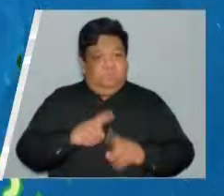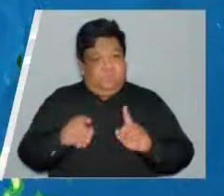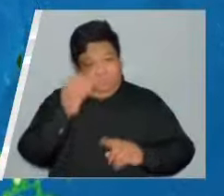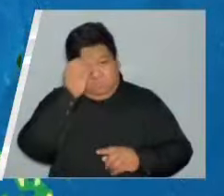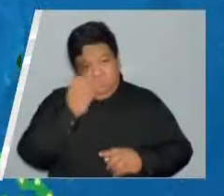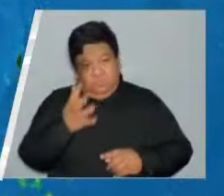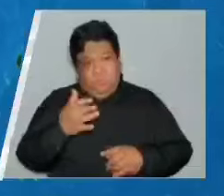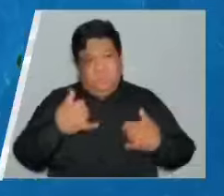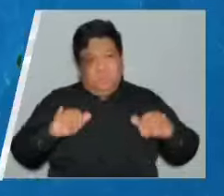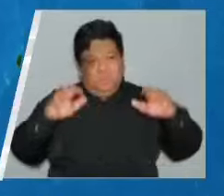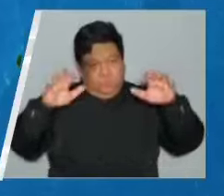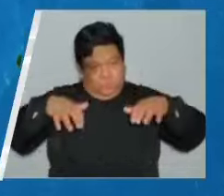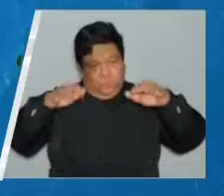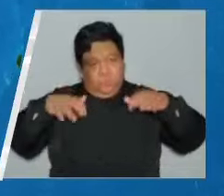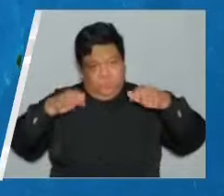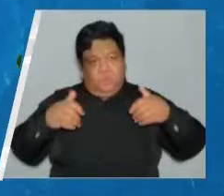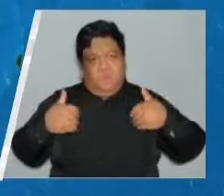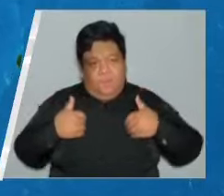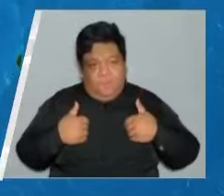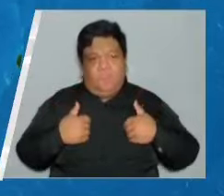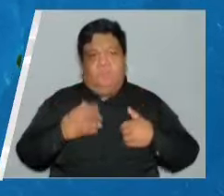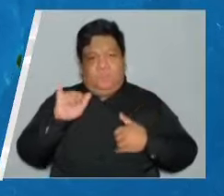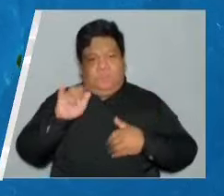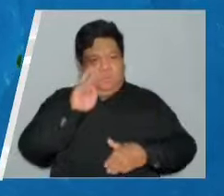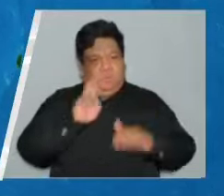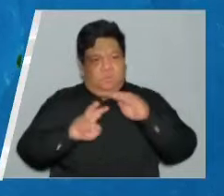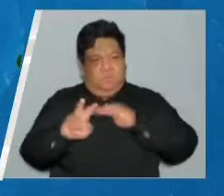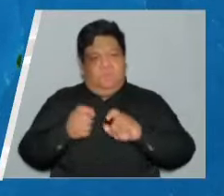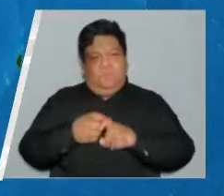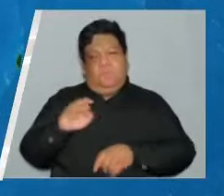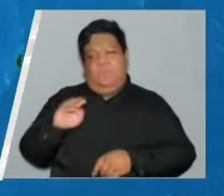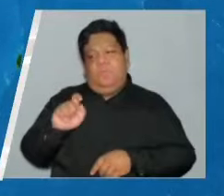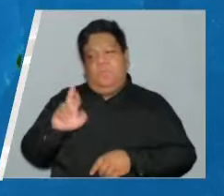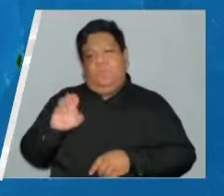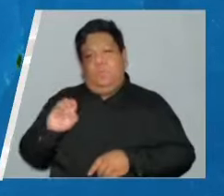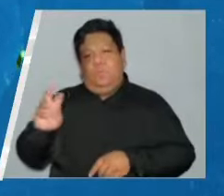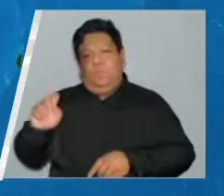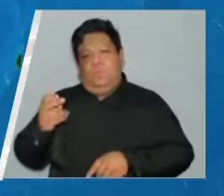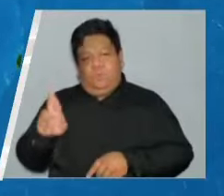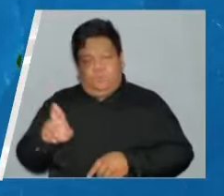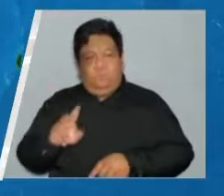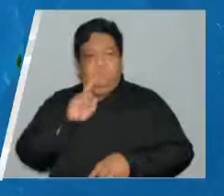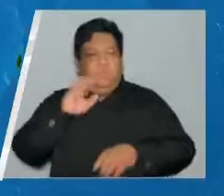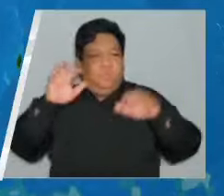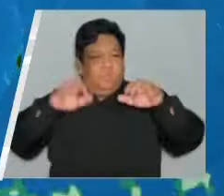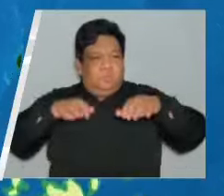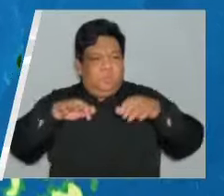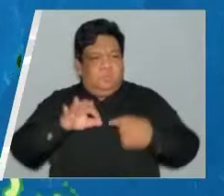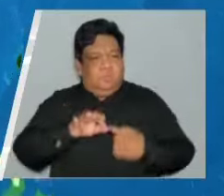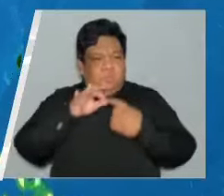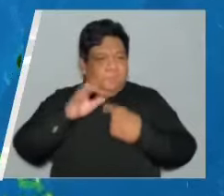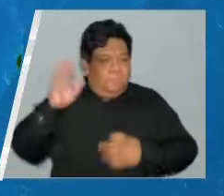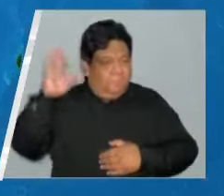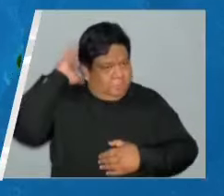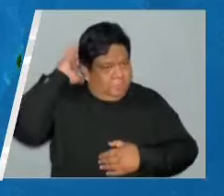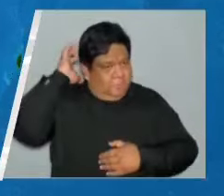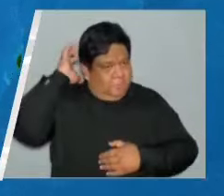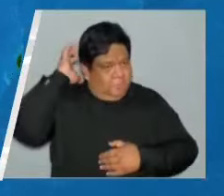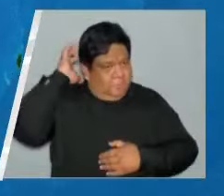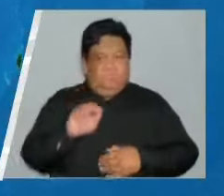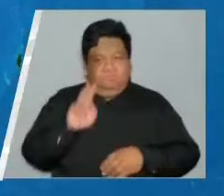kahit mainit. Base sa datos ng Metro Weather, may chance ang kalat-kalat na ulan ngayong weekend, lalo na sa Mindanao, kaya maging alerto sa banta ng